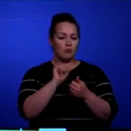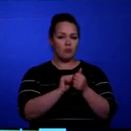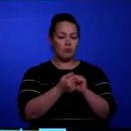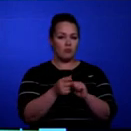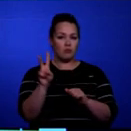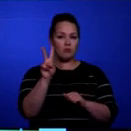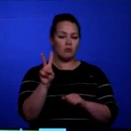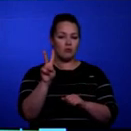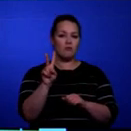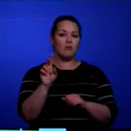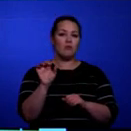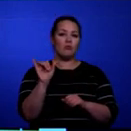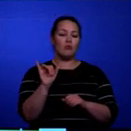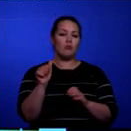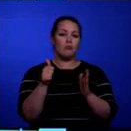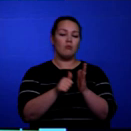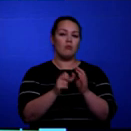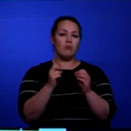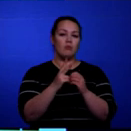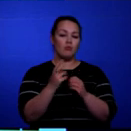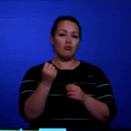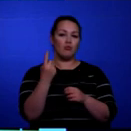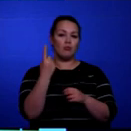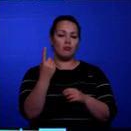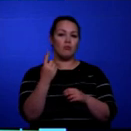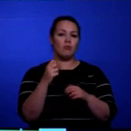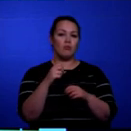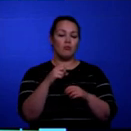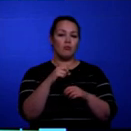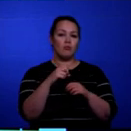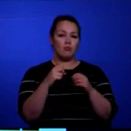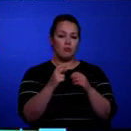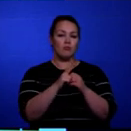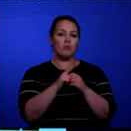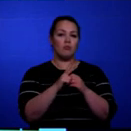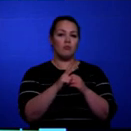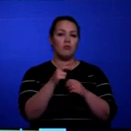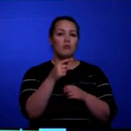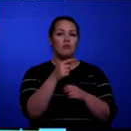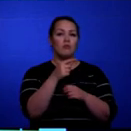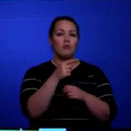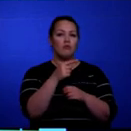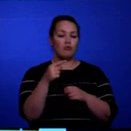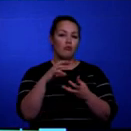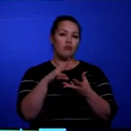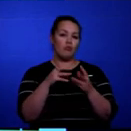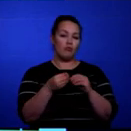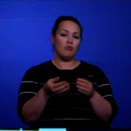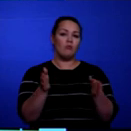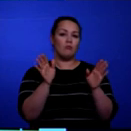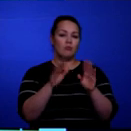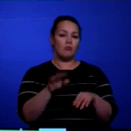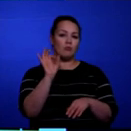612 и еще 113 вычитаю результат остаток